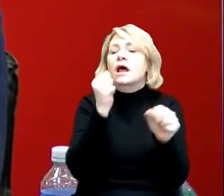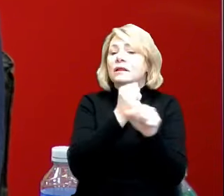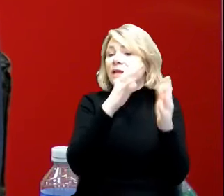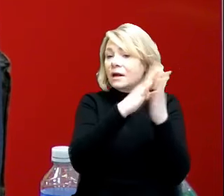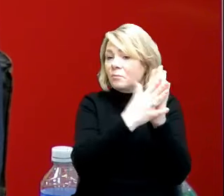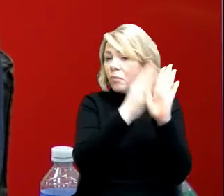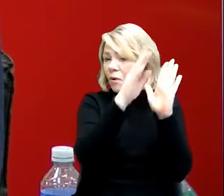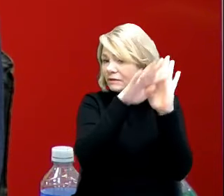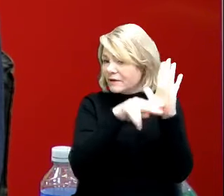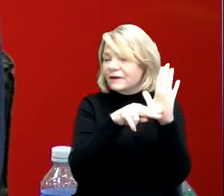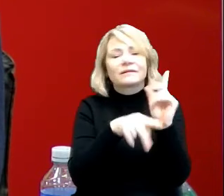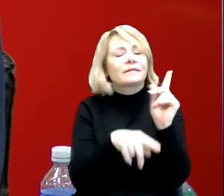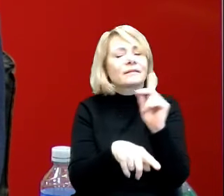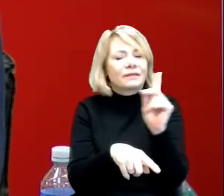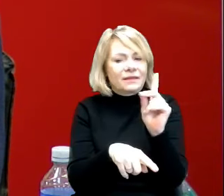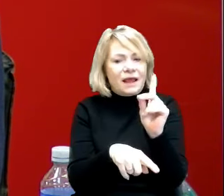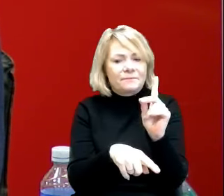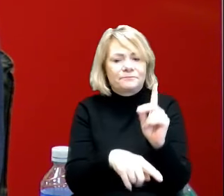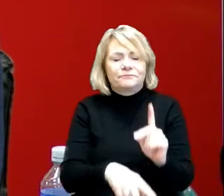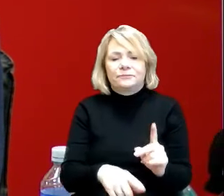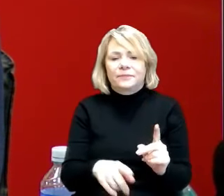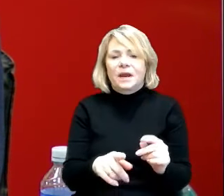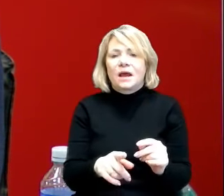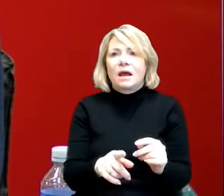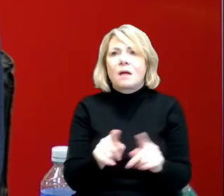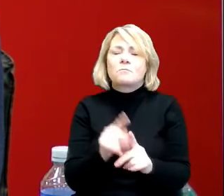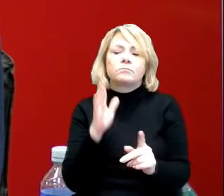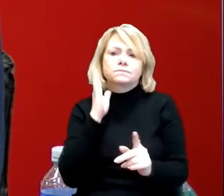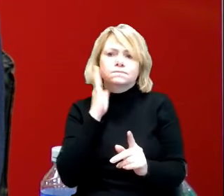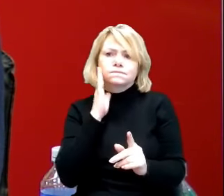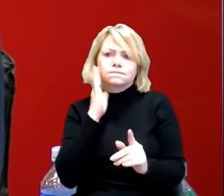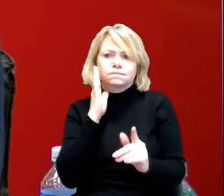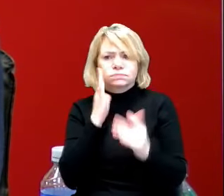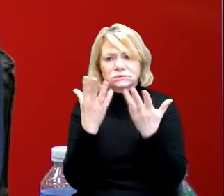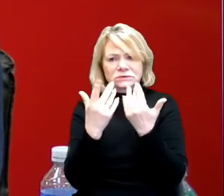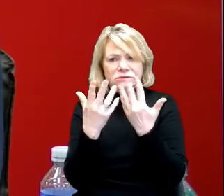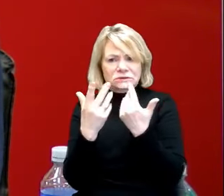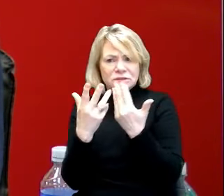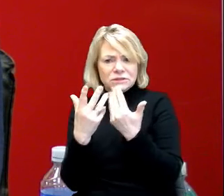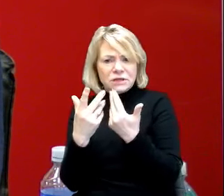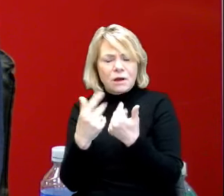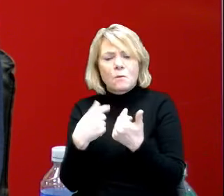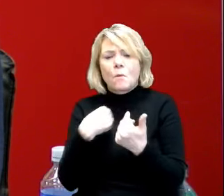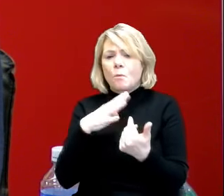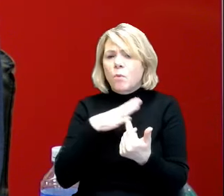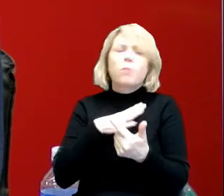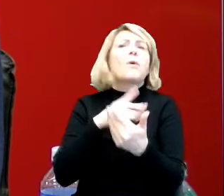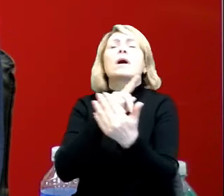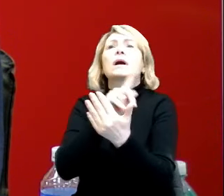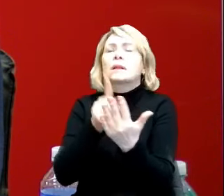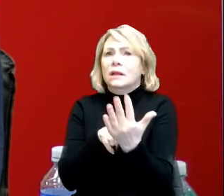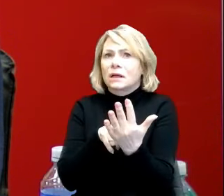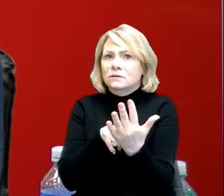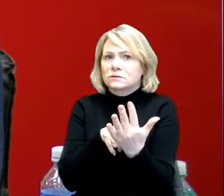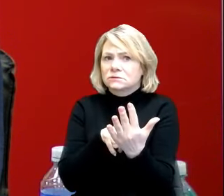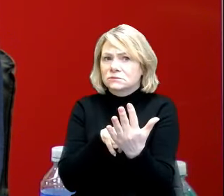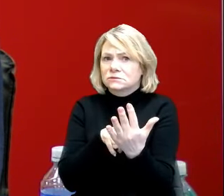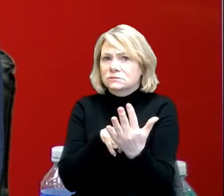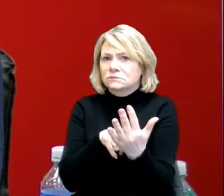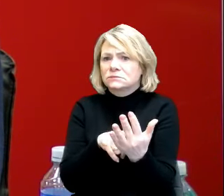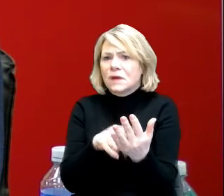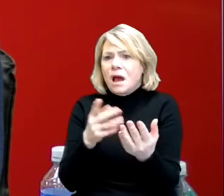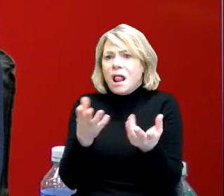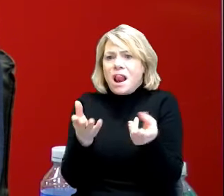a preliminariai skaičiavimais kadangi mes aišku gavom visus klausimus likus porai dienų